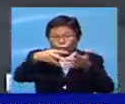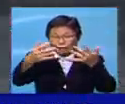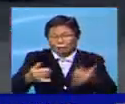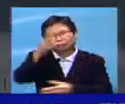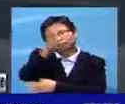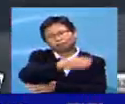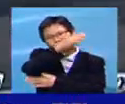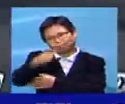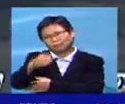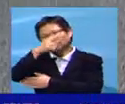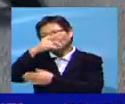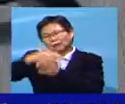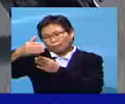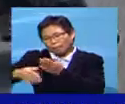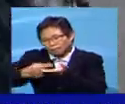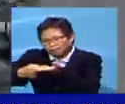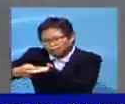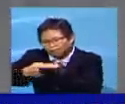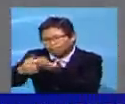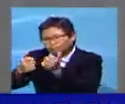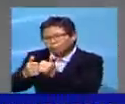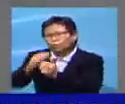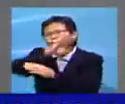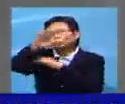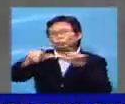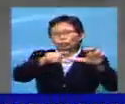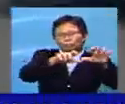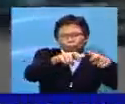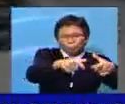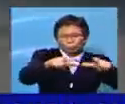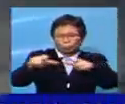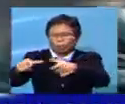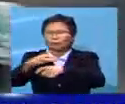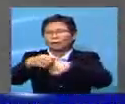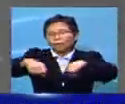segi perbinangan Dian bersama Sema pasukan dan pumba